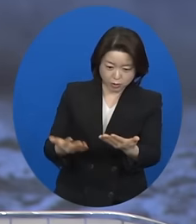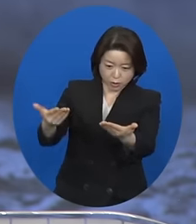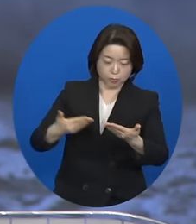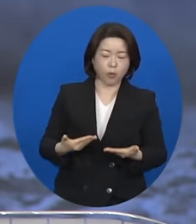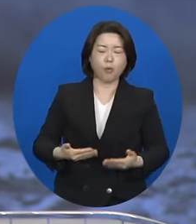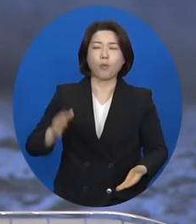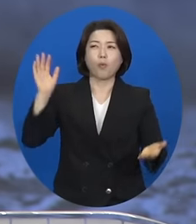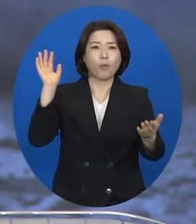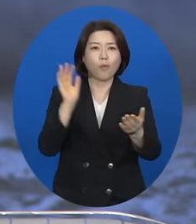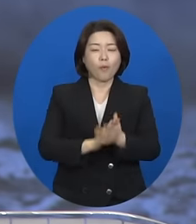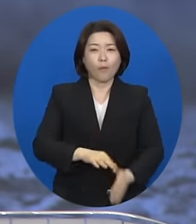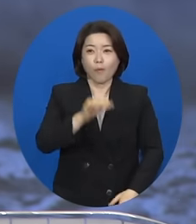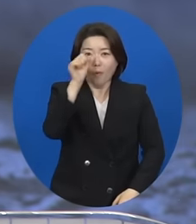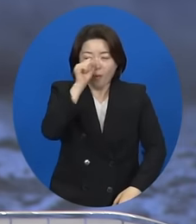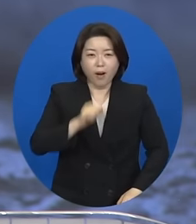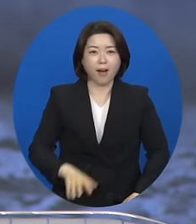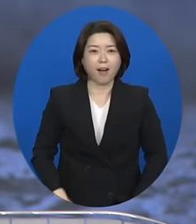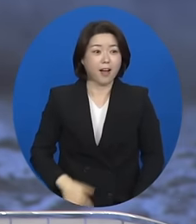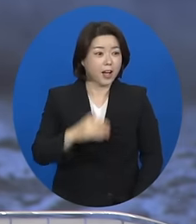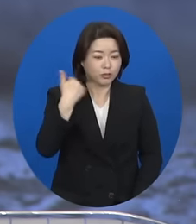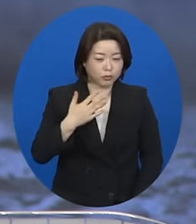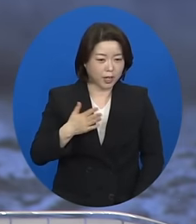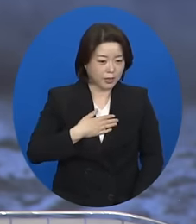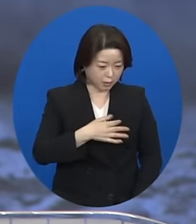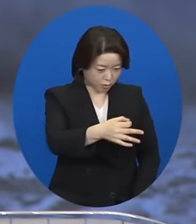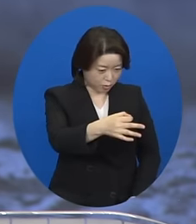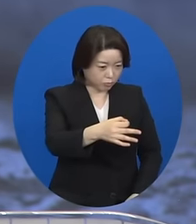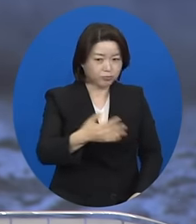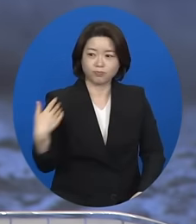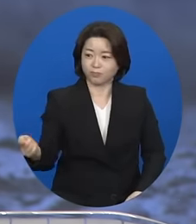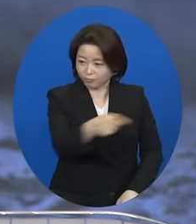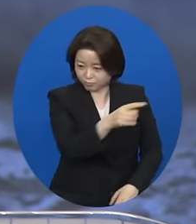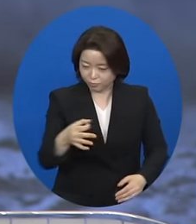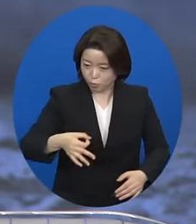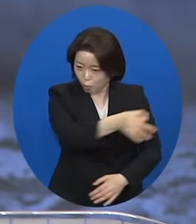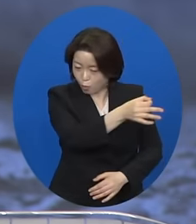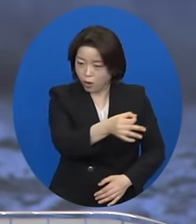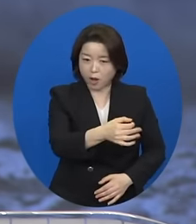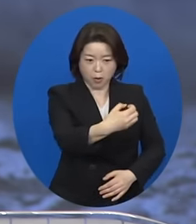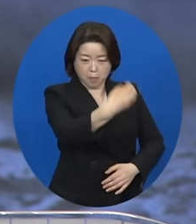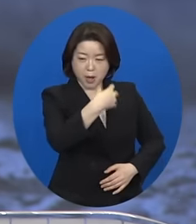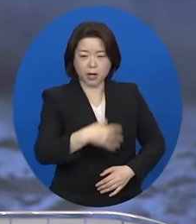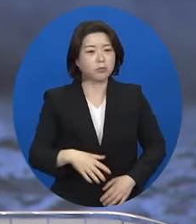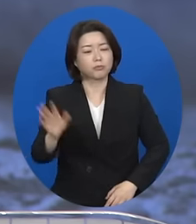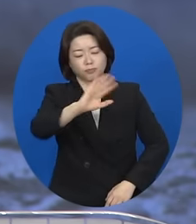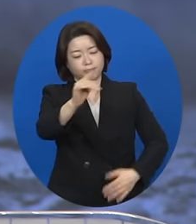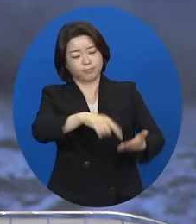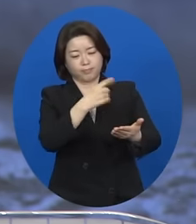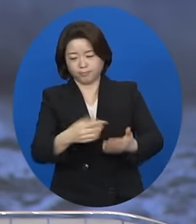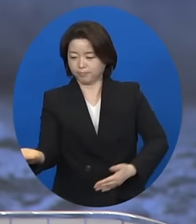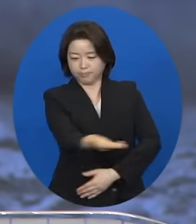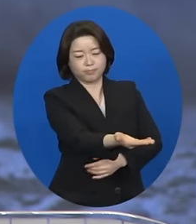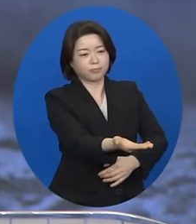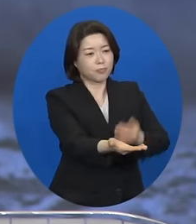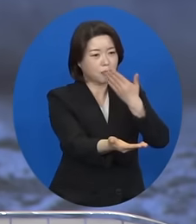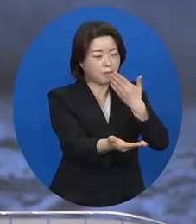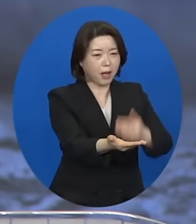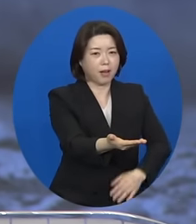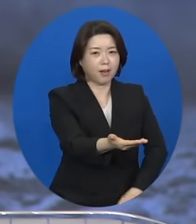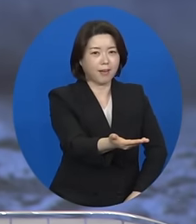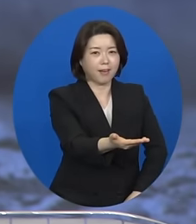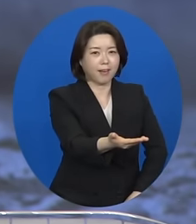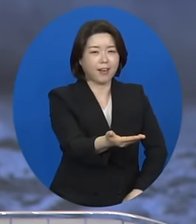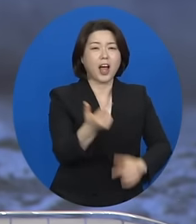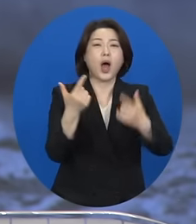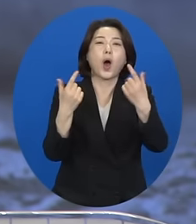나오는 이제 누가 저에게 내라고 해도 다 갚습니다라고 제시할 수가 있는 것이죠 예수님께서